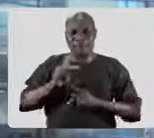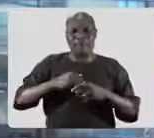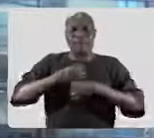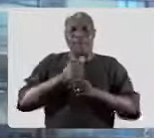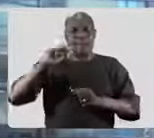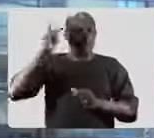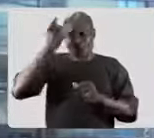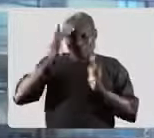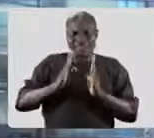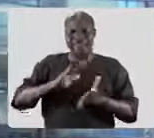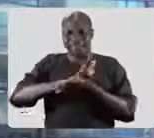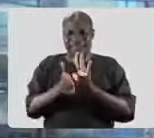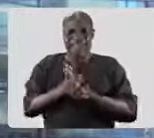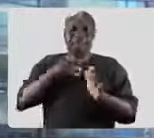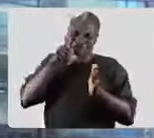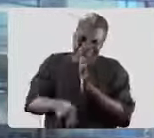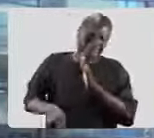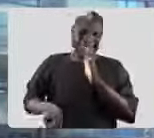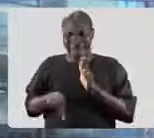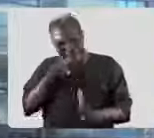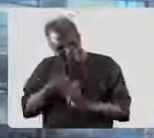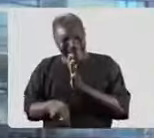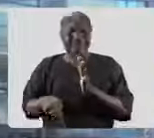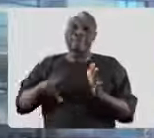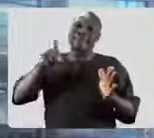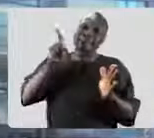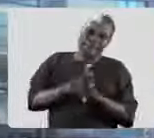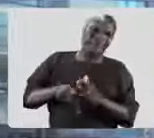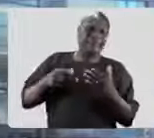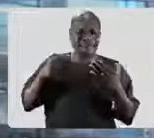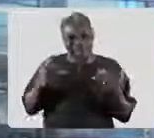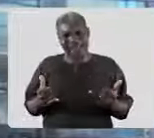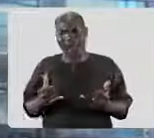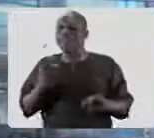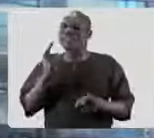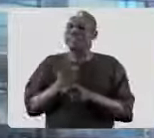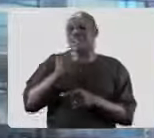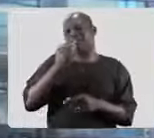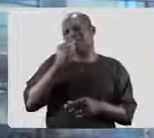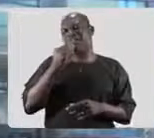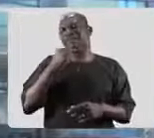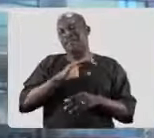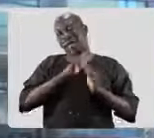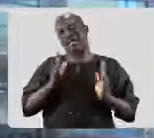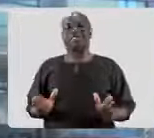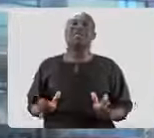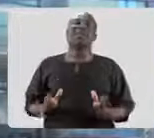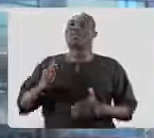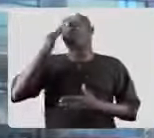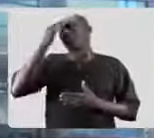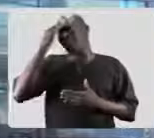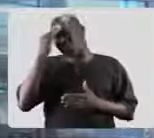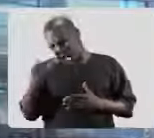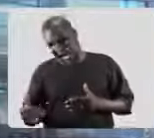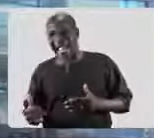dani emojashie guo. Tumidie dini pati saame ne ya diyano keke ene kasi ya Christopher.